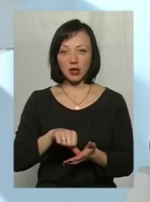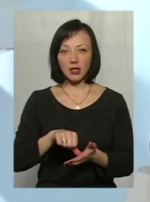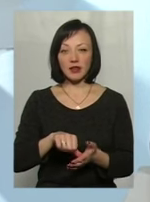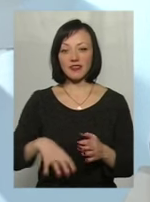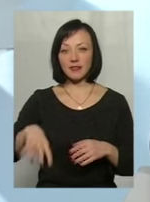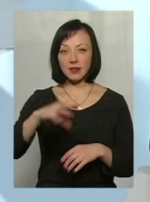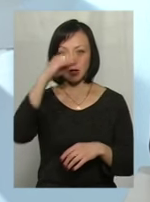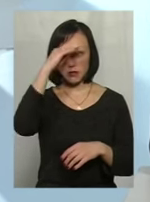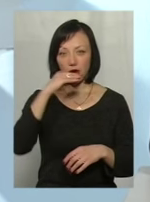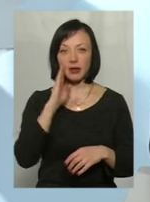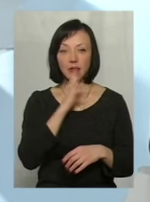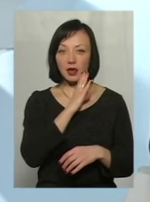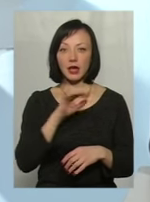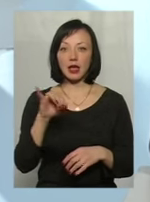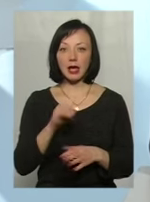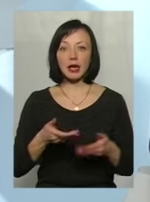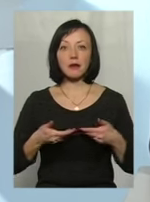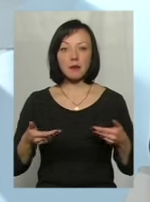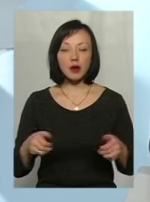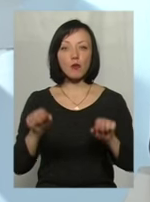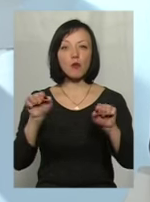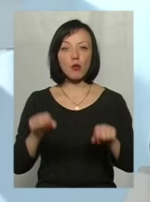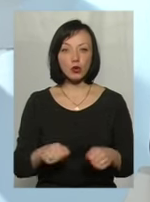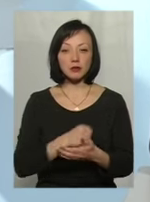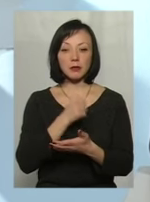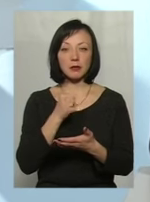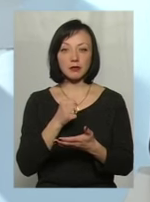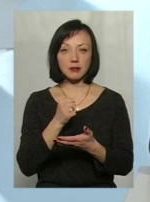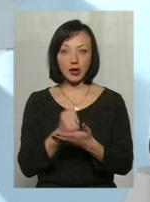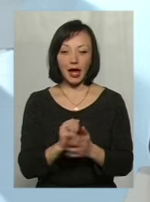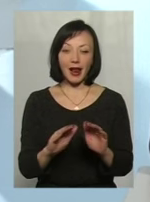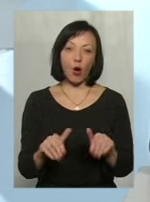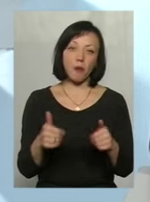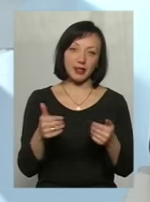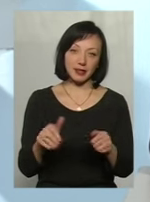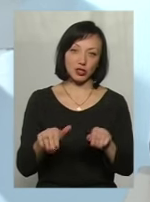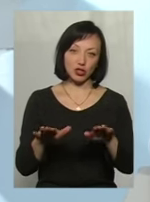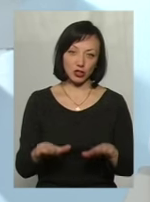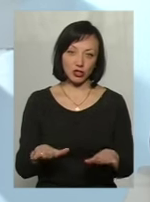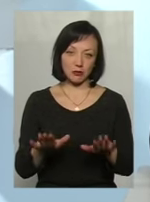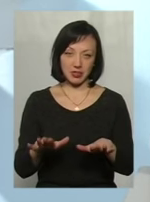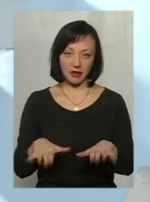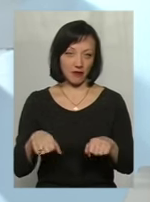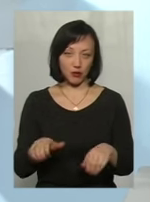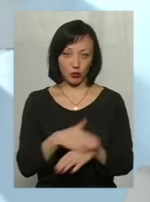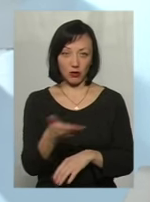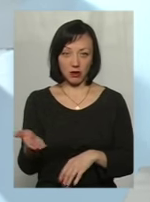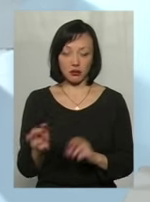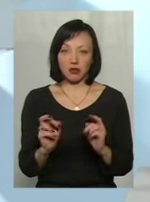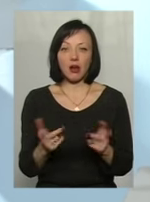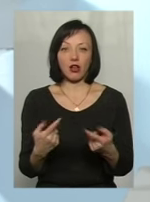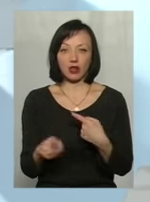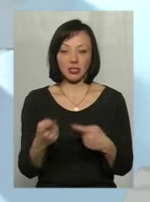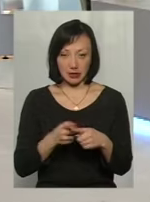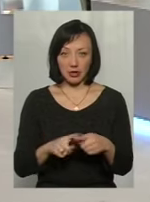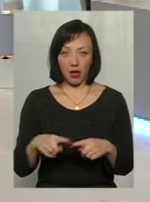участь всі батьки, і ми можемо приймати рекомендаційні рішення місцевій владі, будь ласка. Як інакше чином? Це